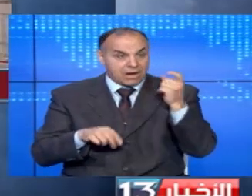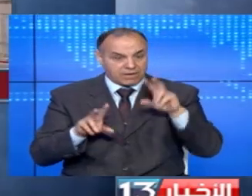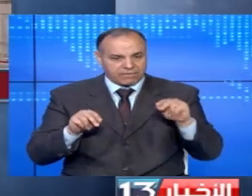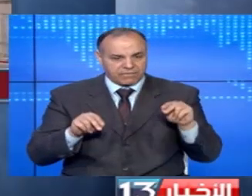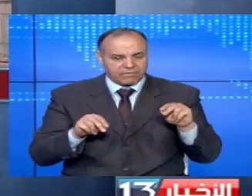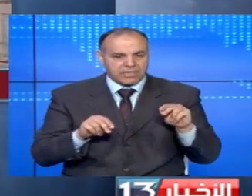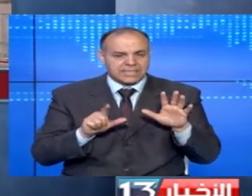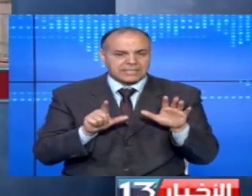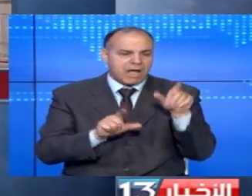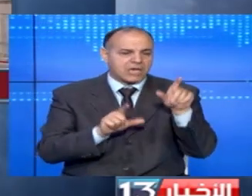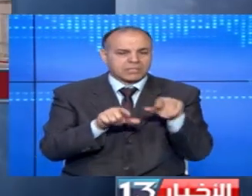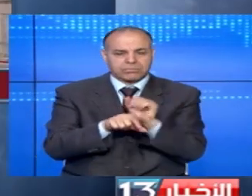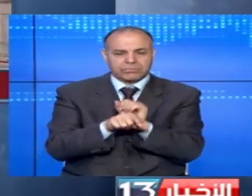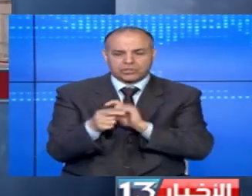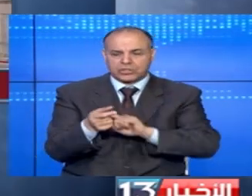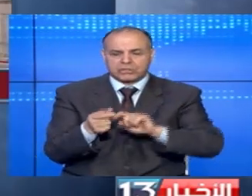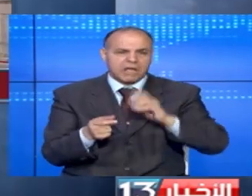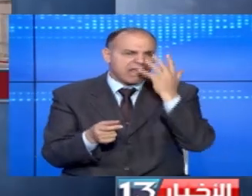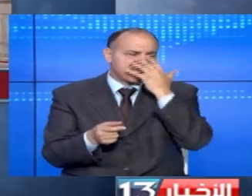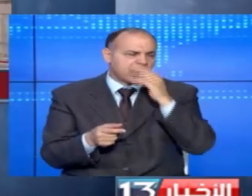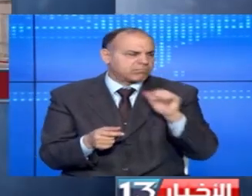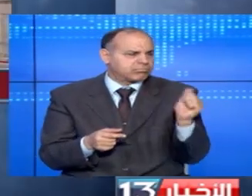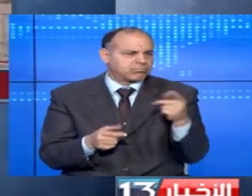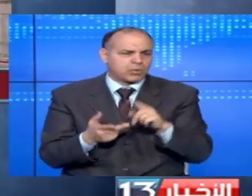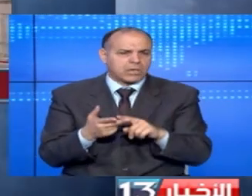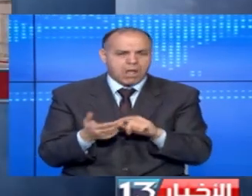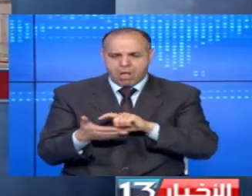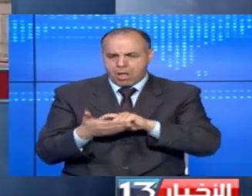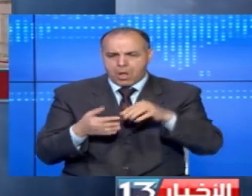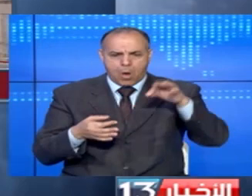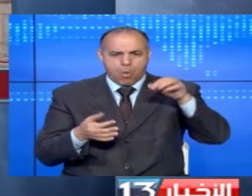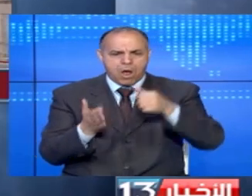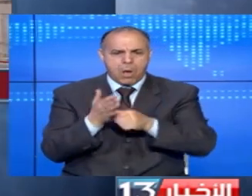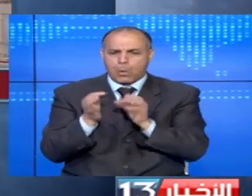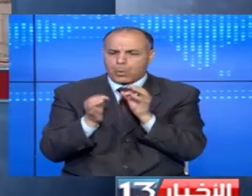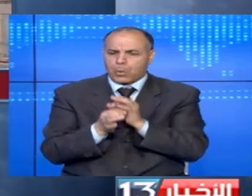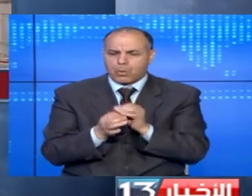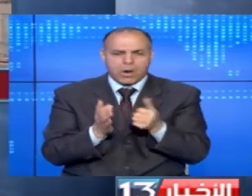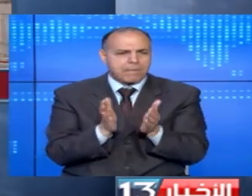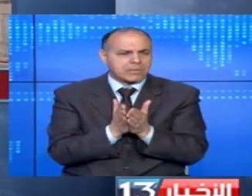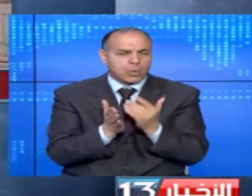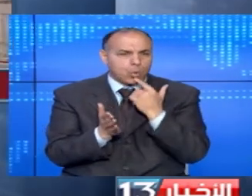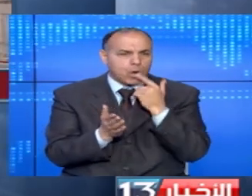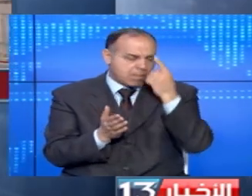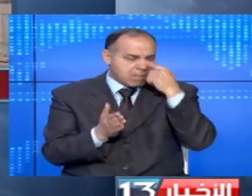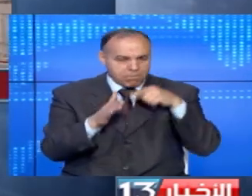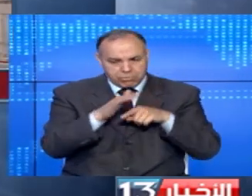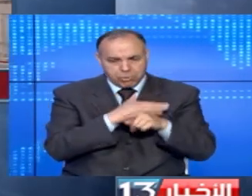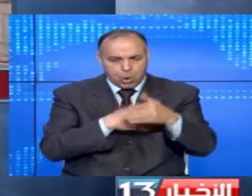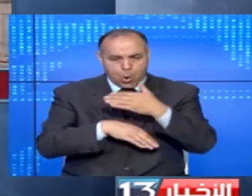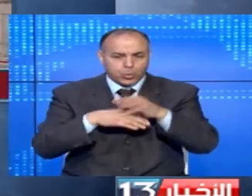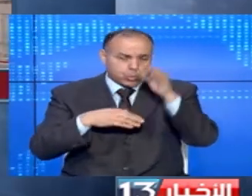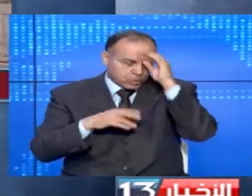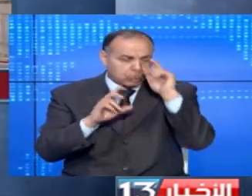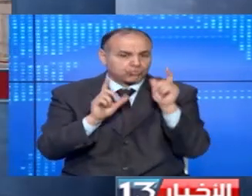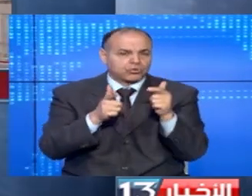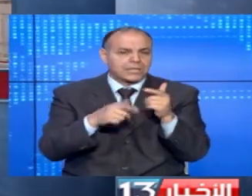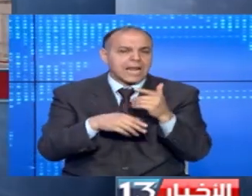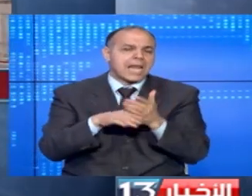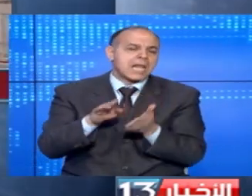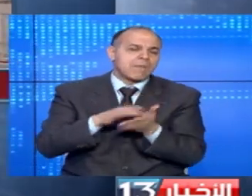سبعه اشخاص من جنسيات افريقيه دون وثائق هويه كانوا بصدد اجتياز الحدود التونسيه الليبيه